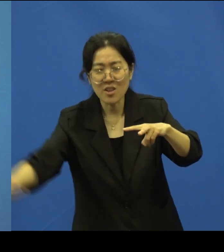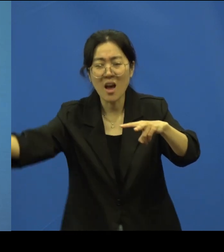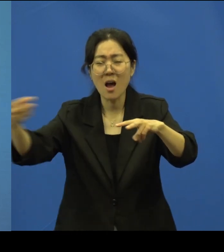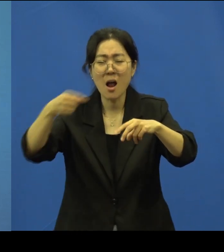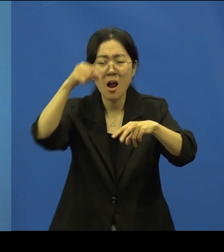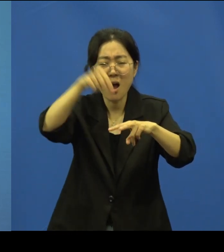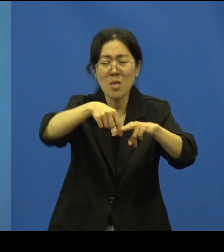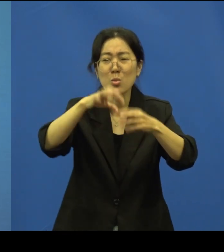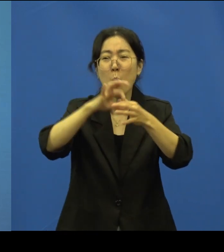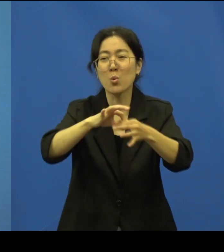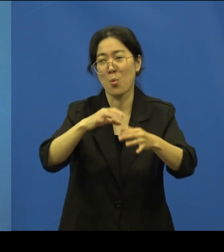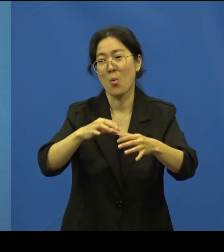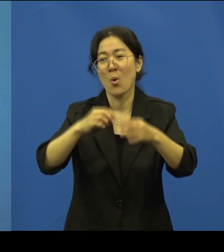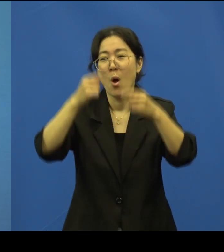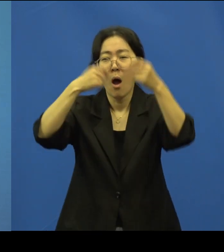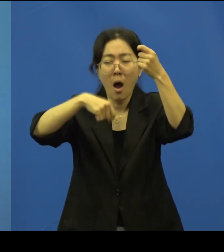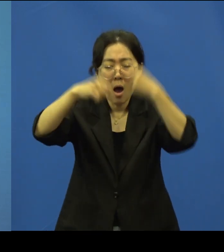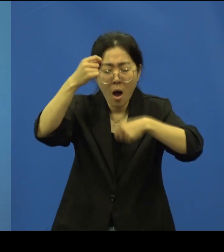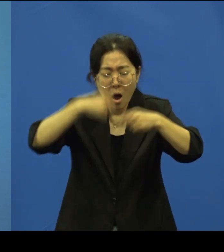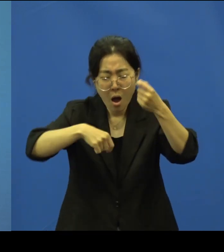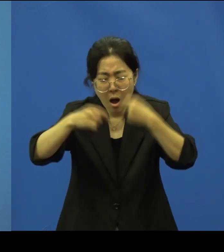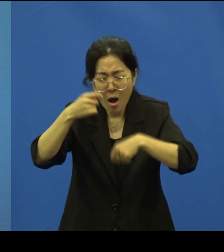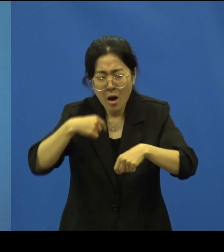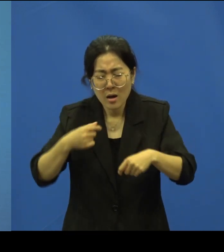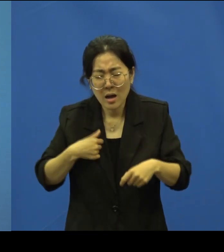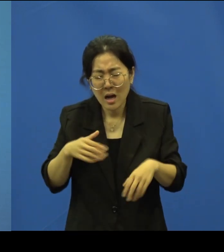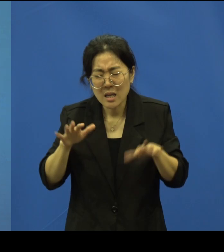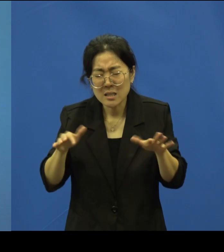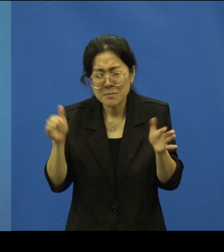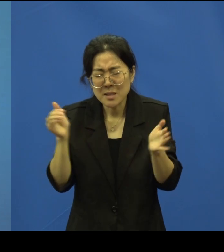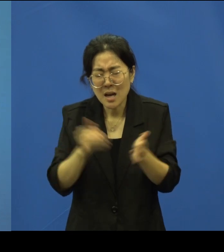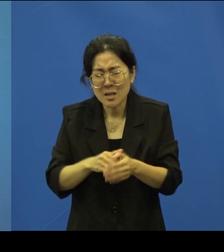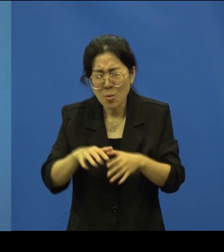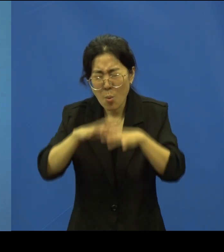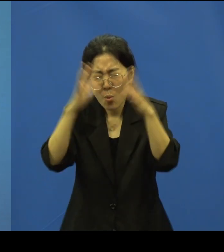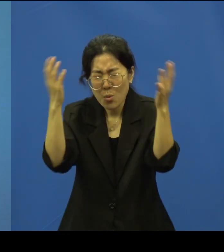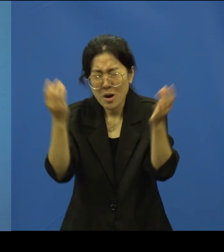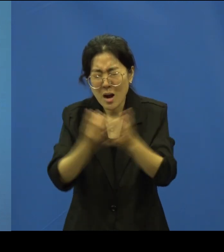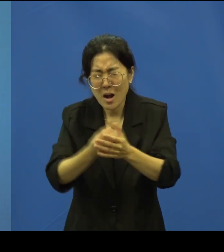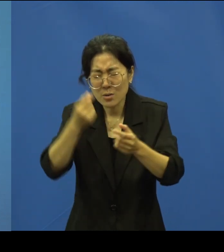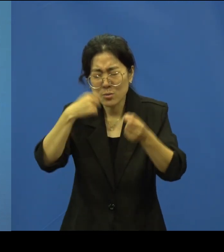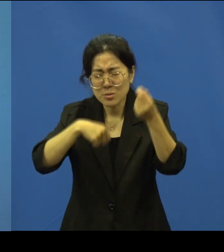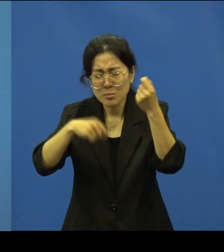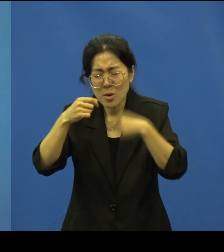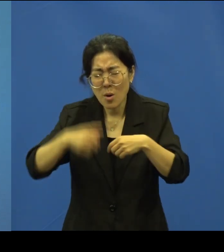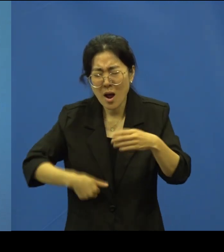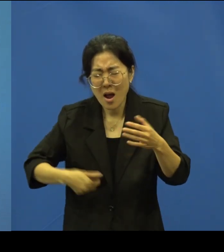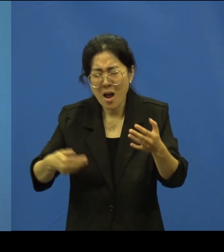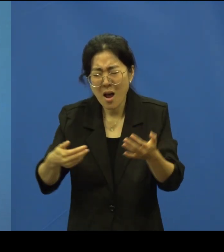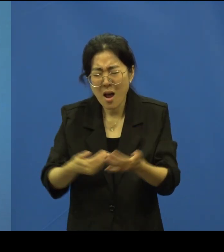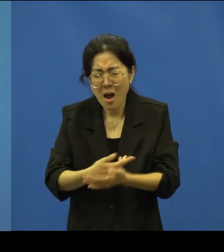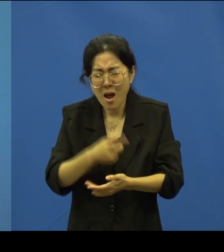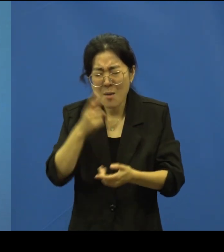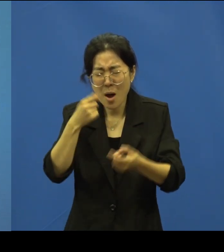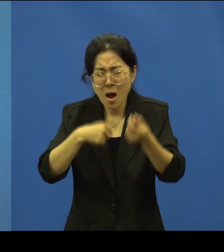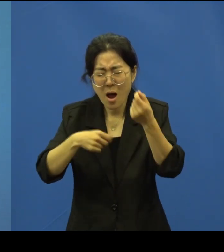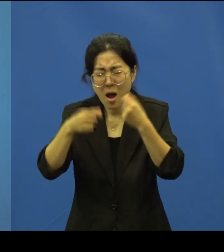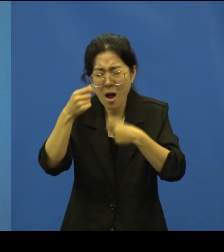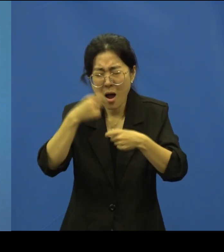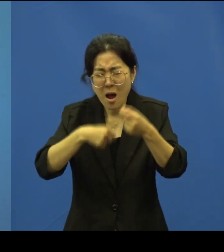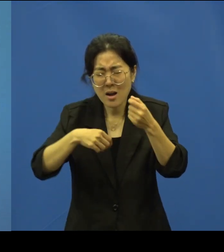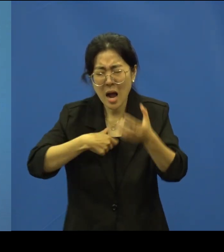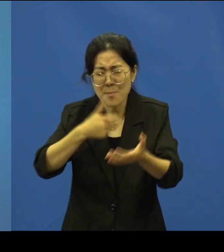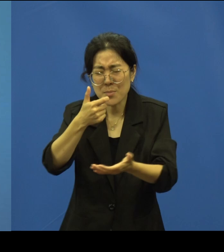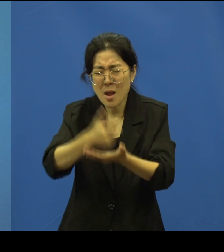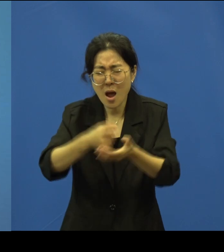가지 가난한 집에서 여러 가지 하여튼 온갖 눈물. 그 눈물이 흥건하게 고이니까 이걸